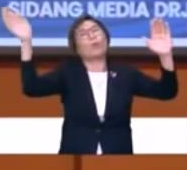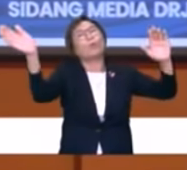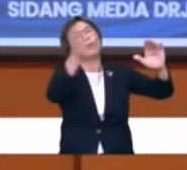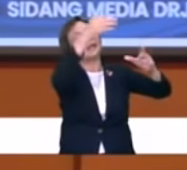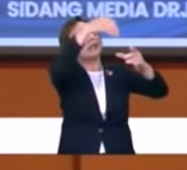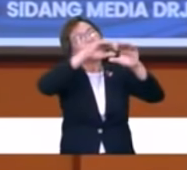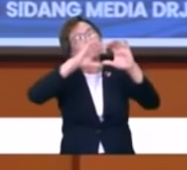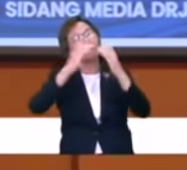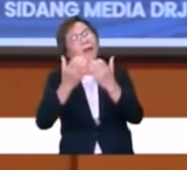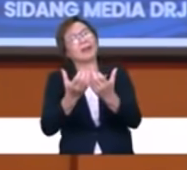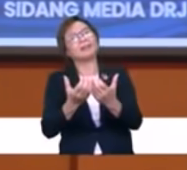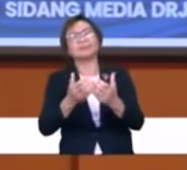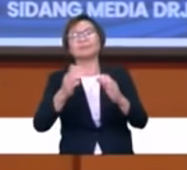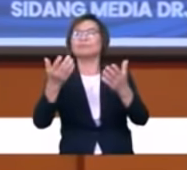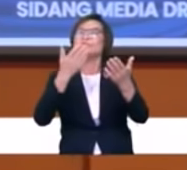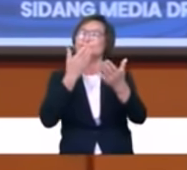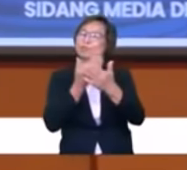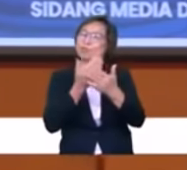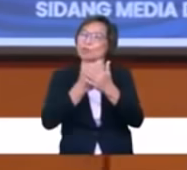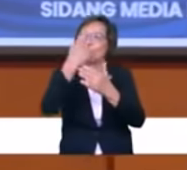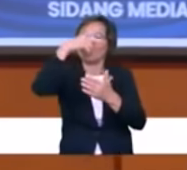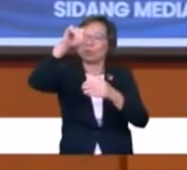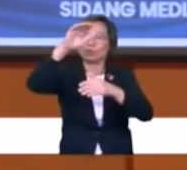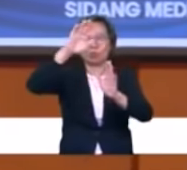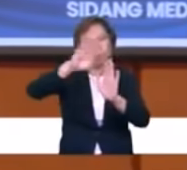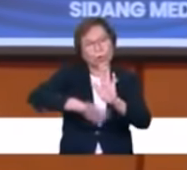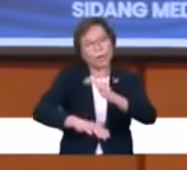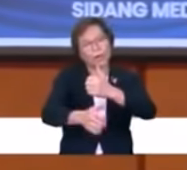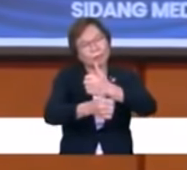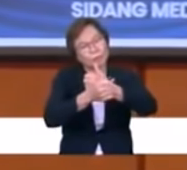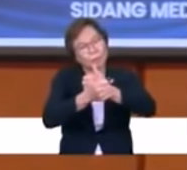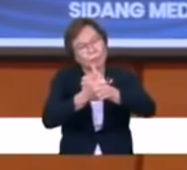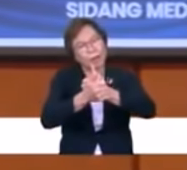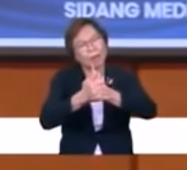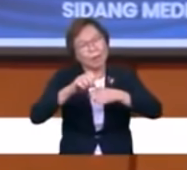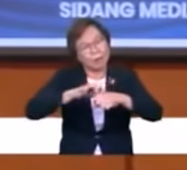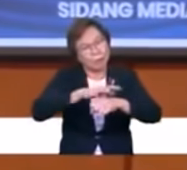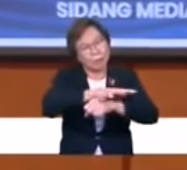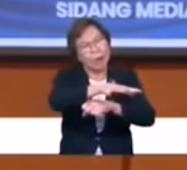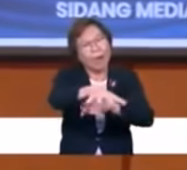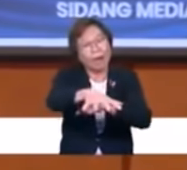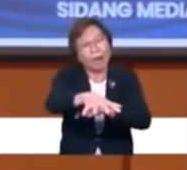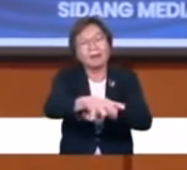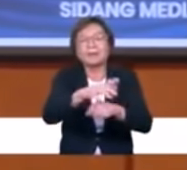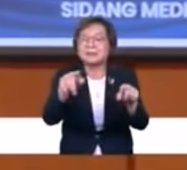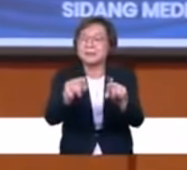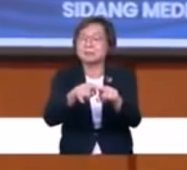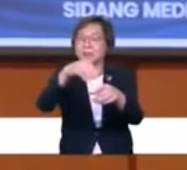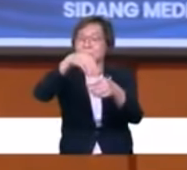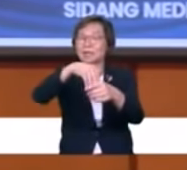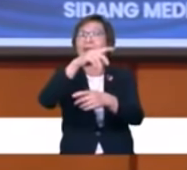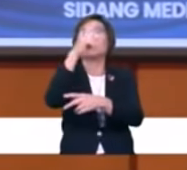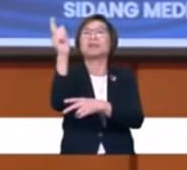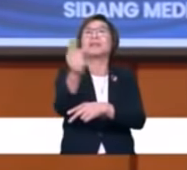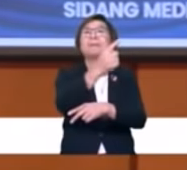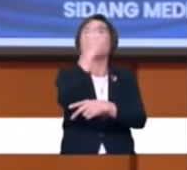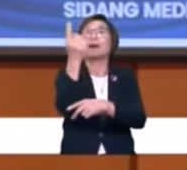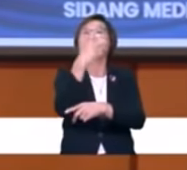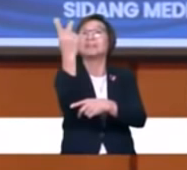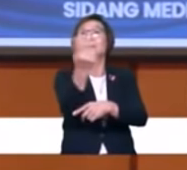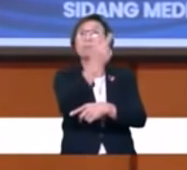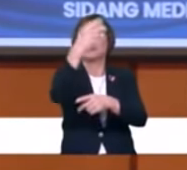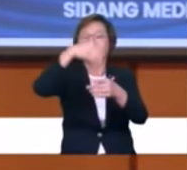itu berlangsung dengan baik untuk mengurangkan risiko jangkitan begitu juga penggunaan kipas di dalam kelas